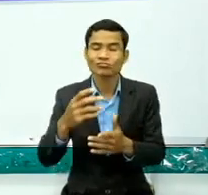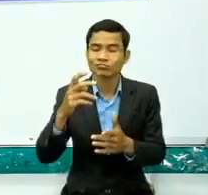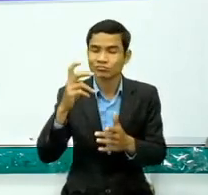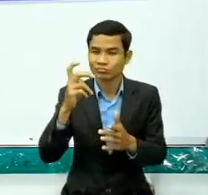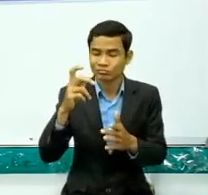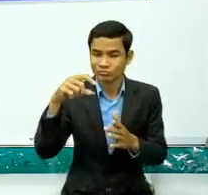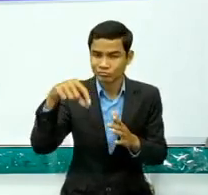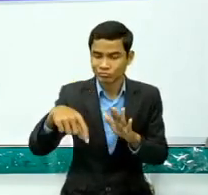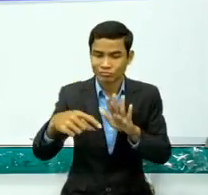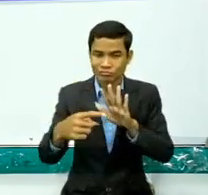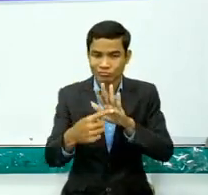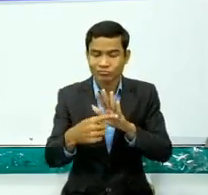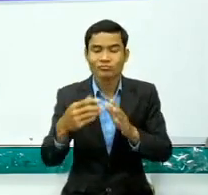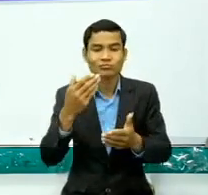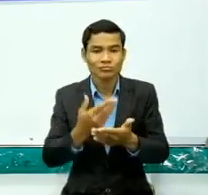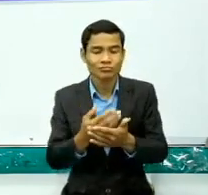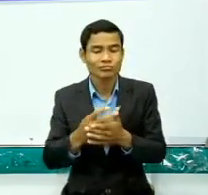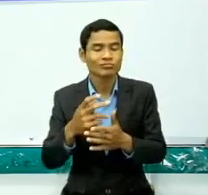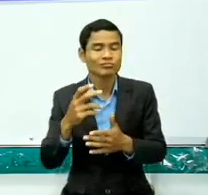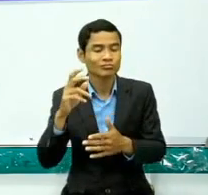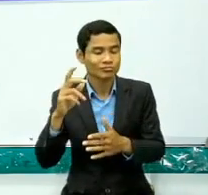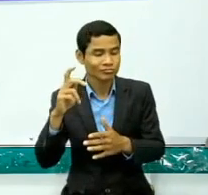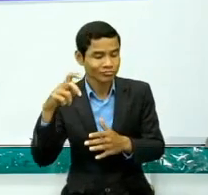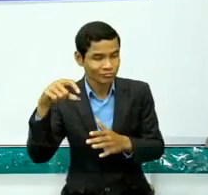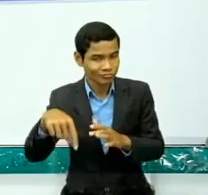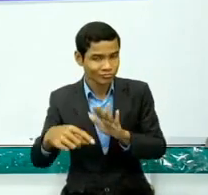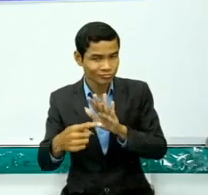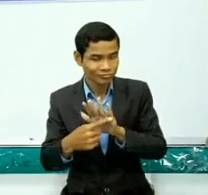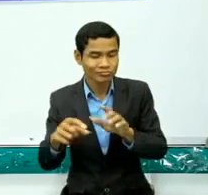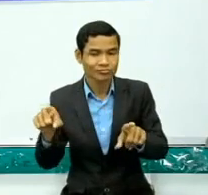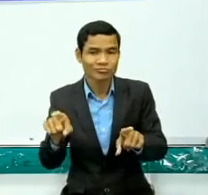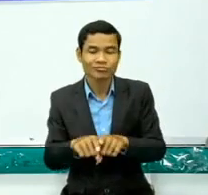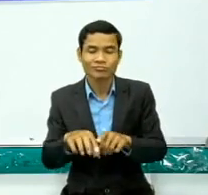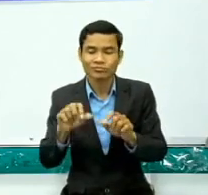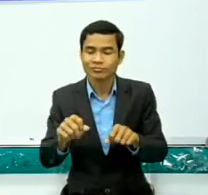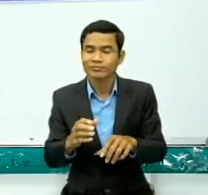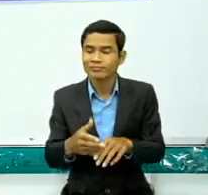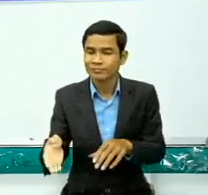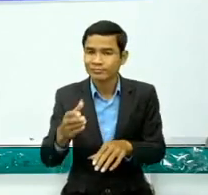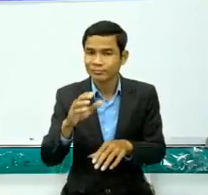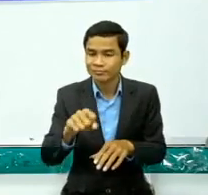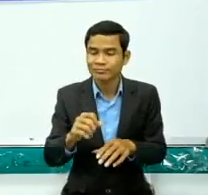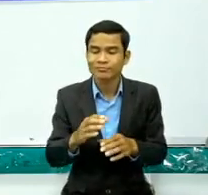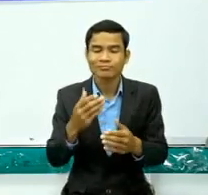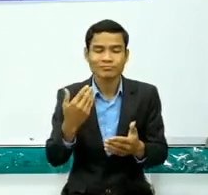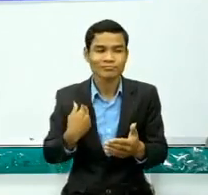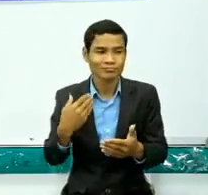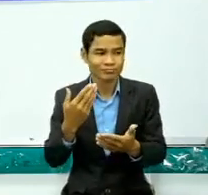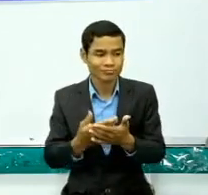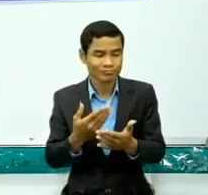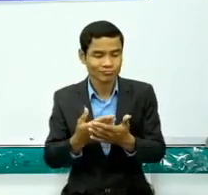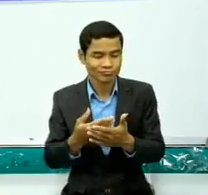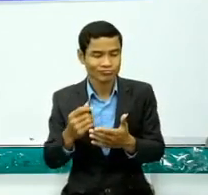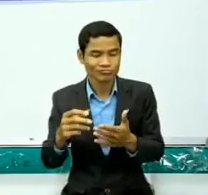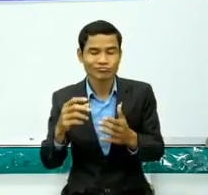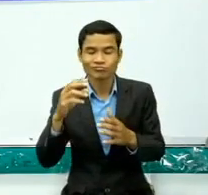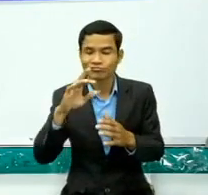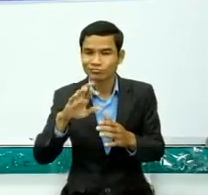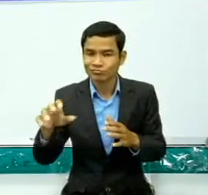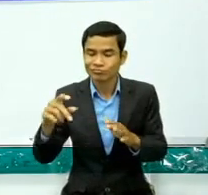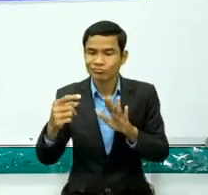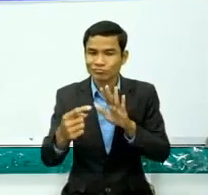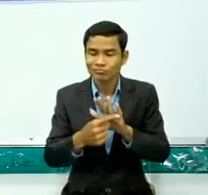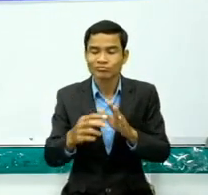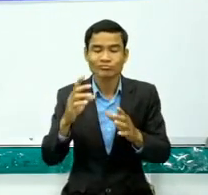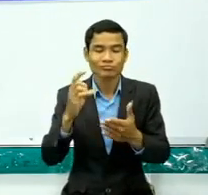មានស្រាអឺដែរអញ្ចឹងកូនកូនអាចរកឈ្មោះអ្វីផ្សេងពីគឺដែលមានស្រាអឺដែរកូនណាចាអញ្ចឹងមេ